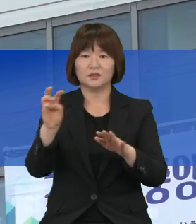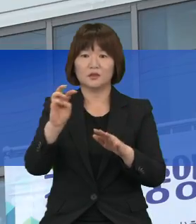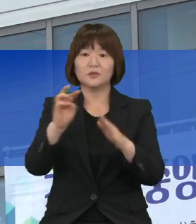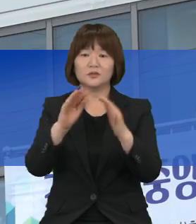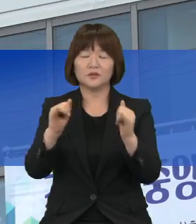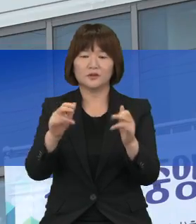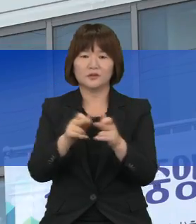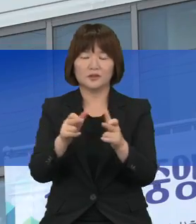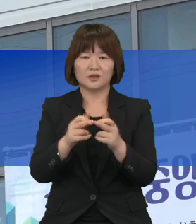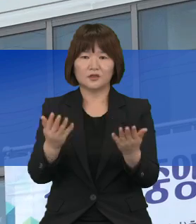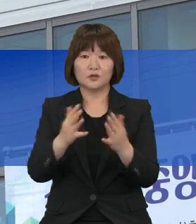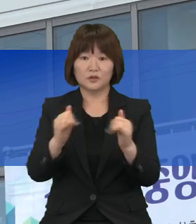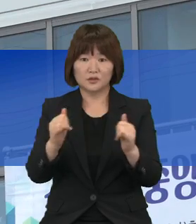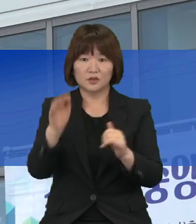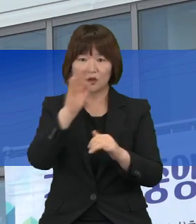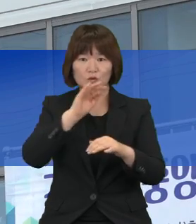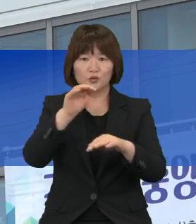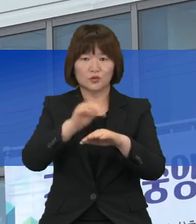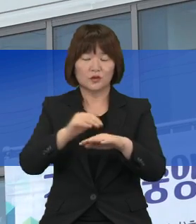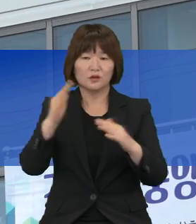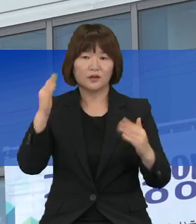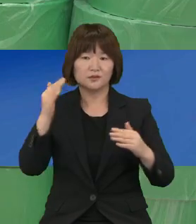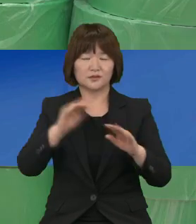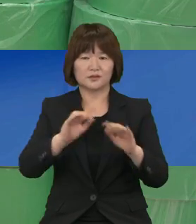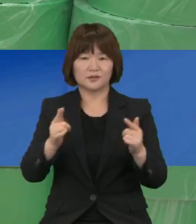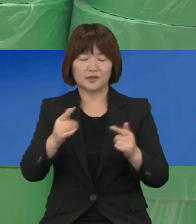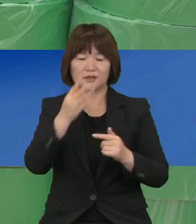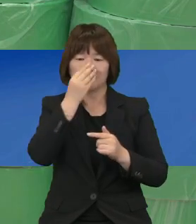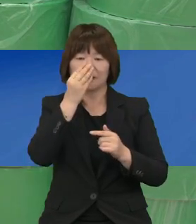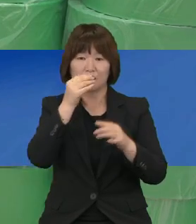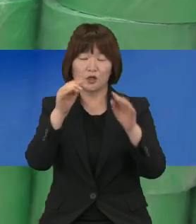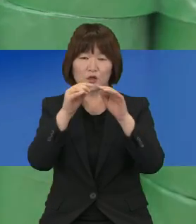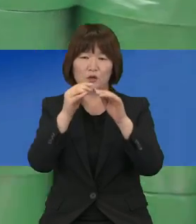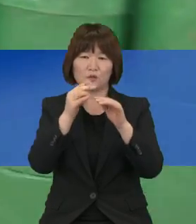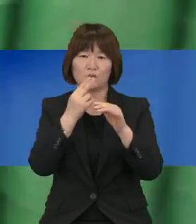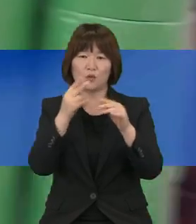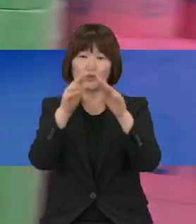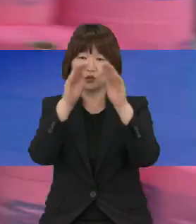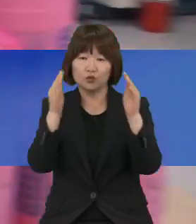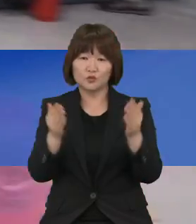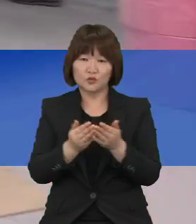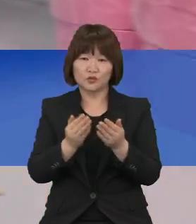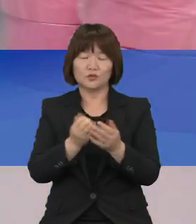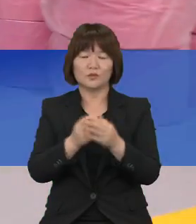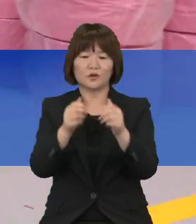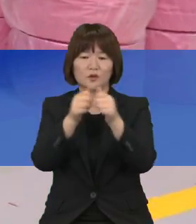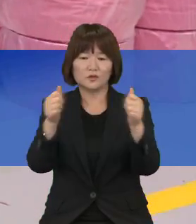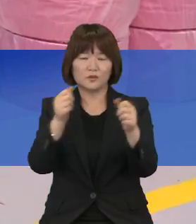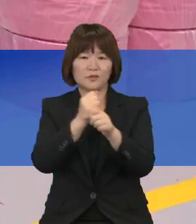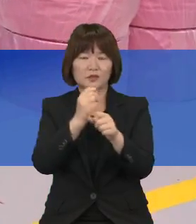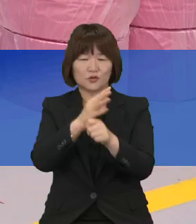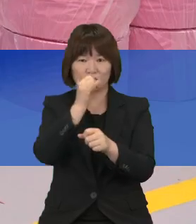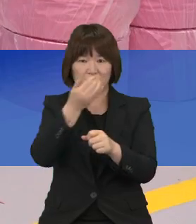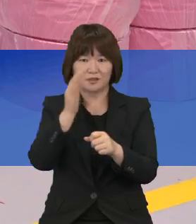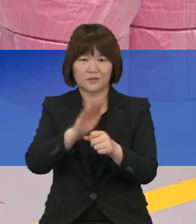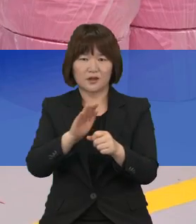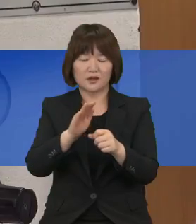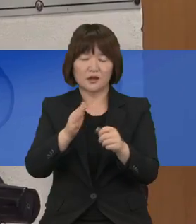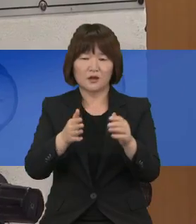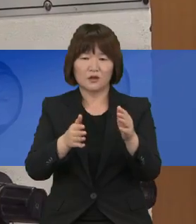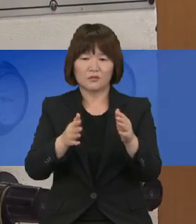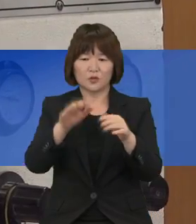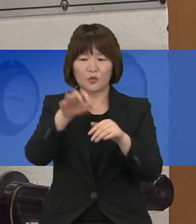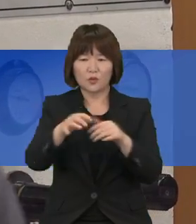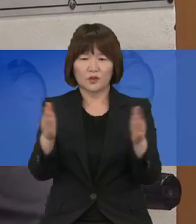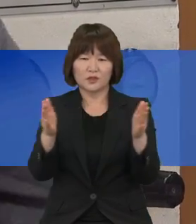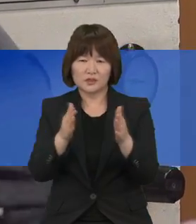명의 장애인 근로자 및 훈련생들이 쓰레기 종량제 봉투와 현수막 등을 생산하고 있지만 협소한 공간의 기존 시설에